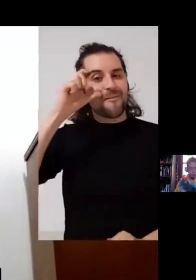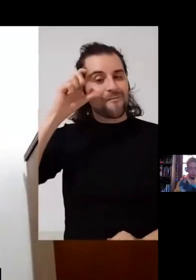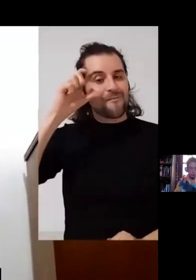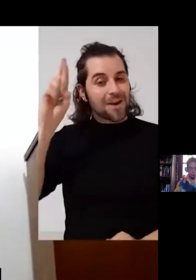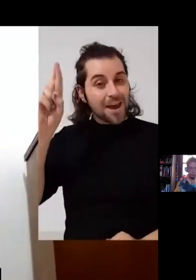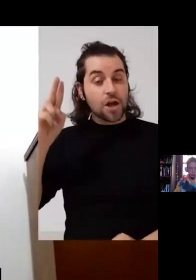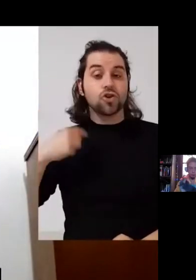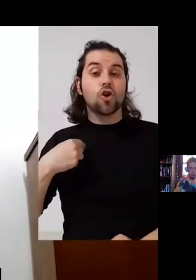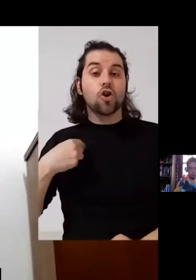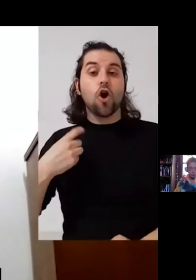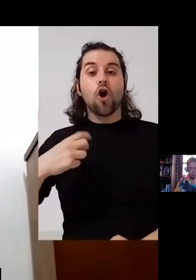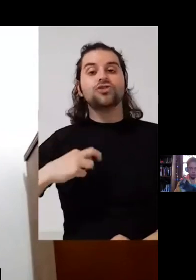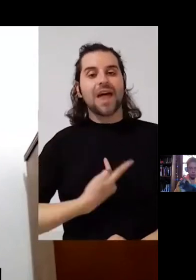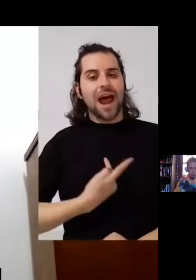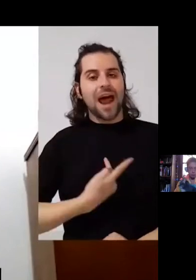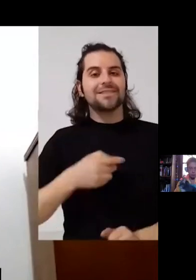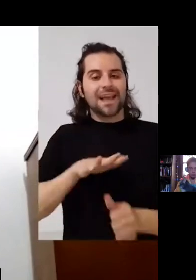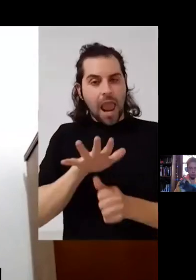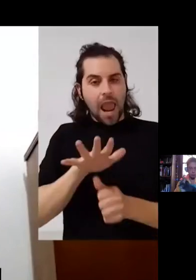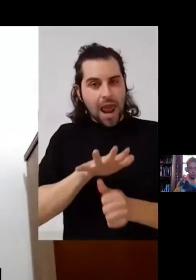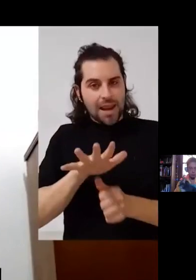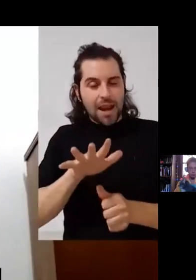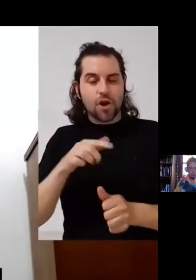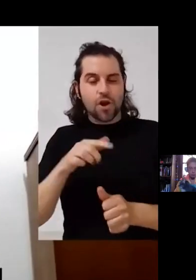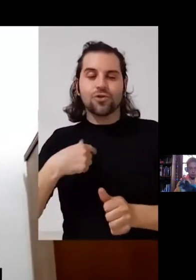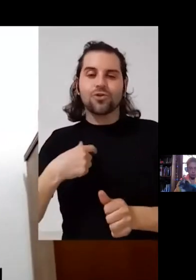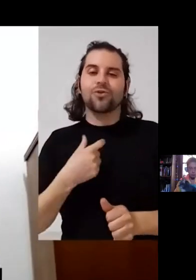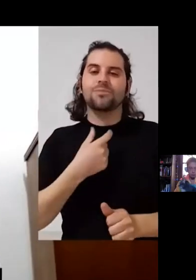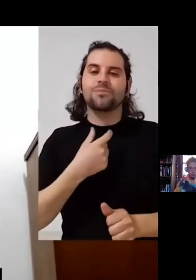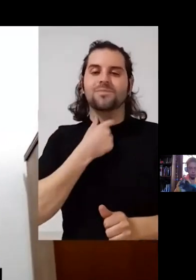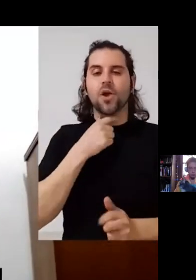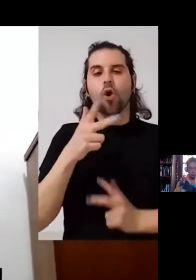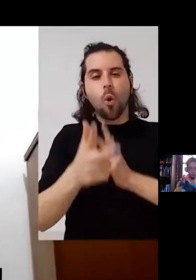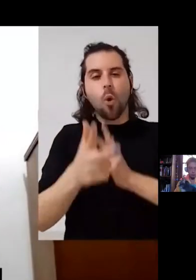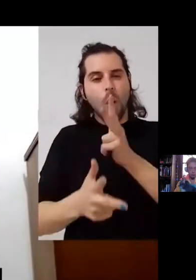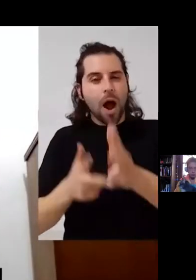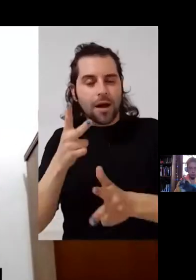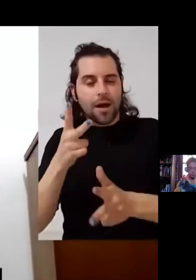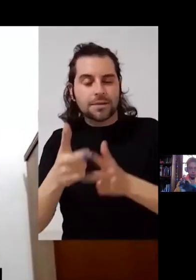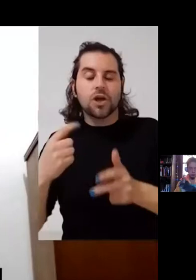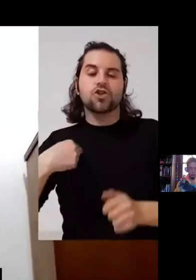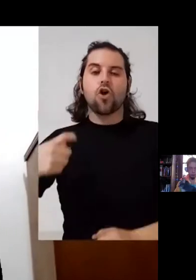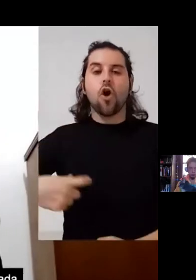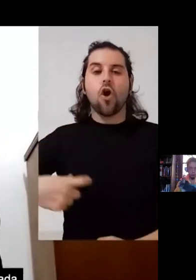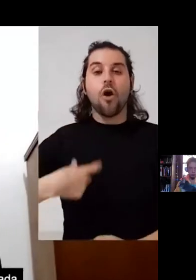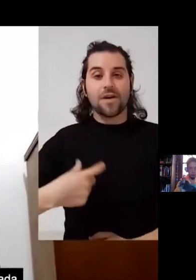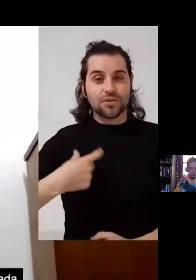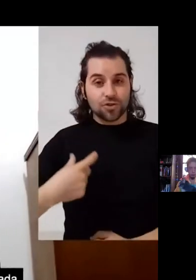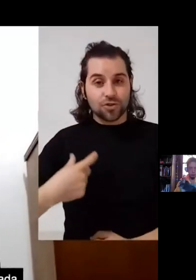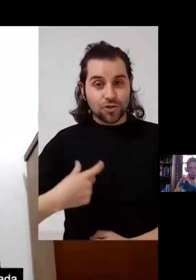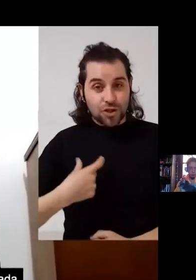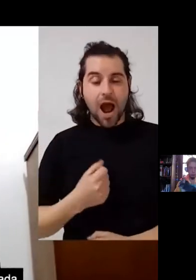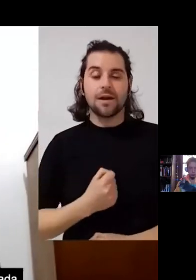je m'appelle Ever, je suis transgenre. Je voulais vous partager mon expérience. Je